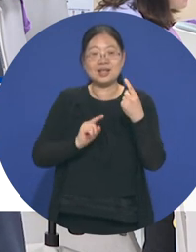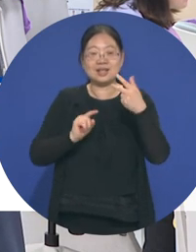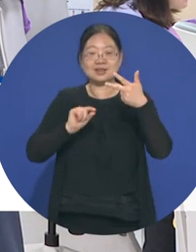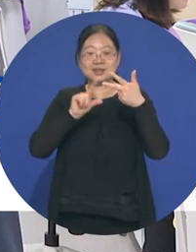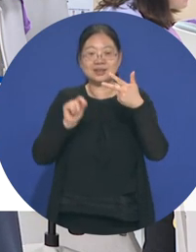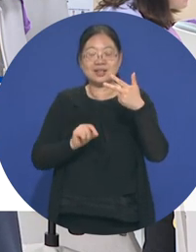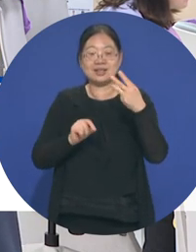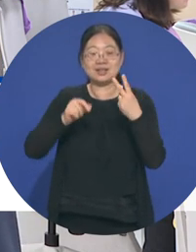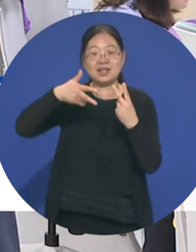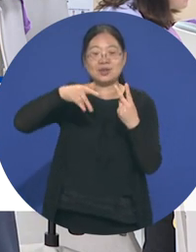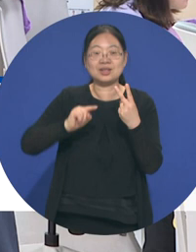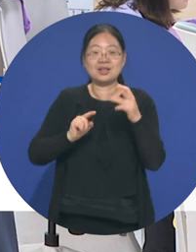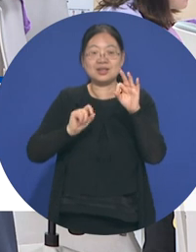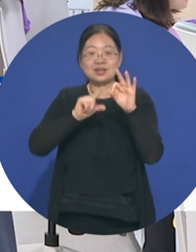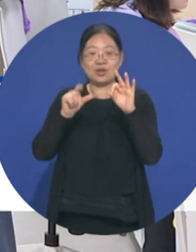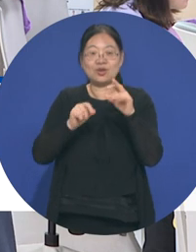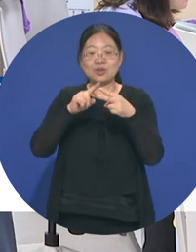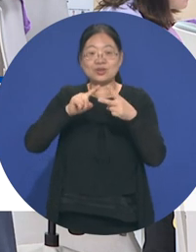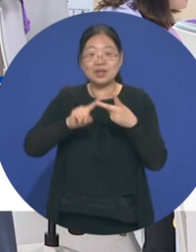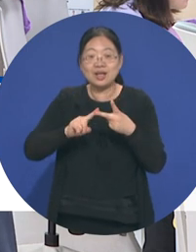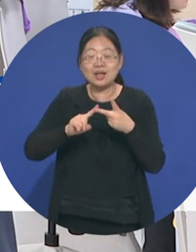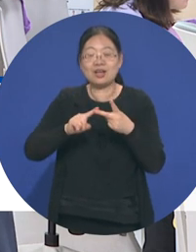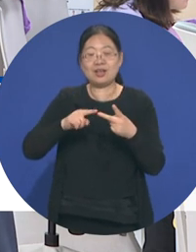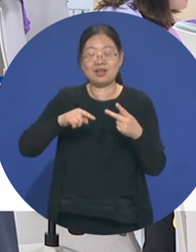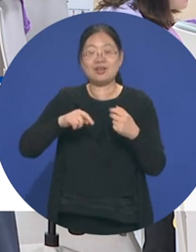1차로는 7월 2로는